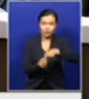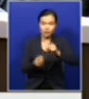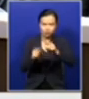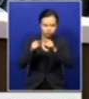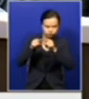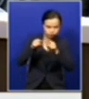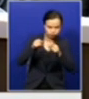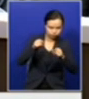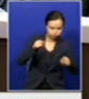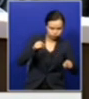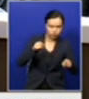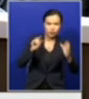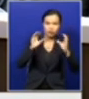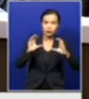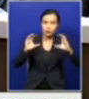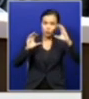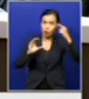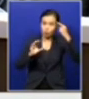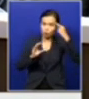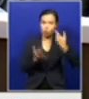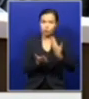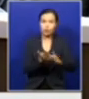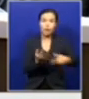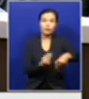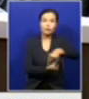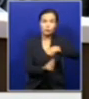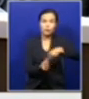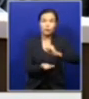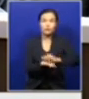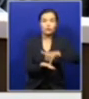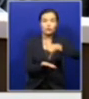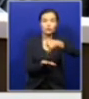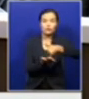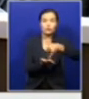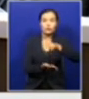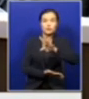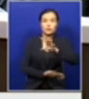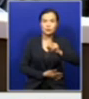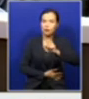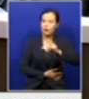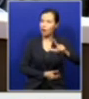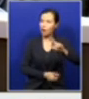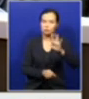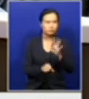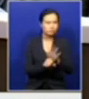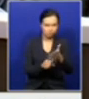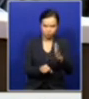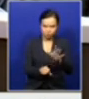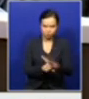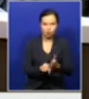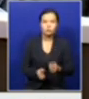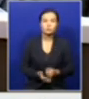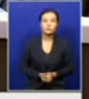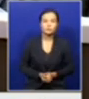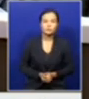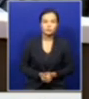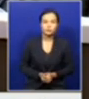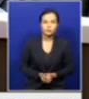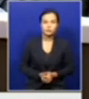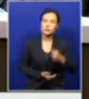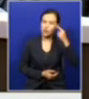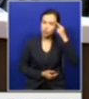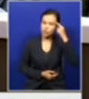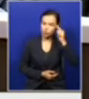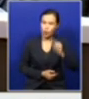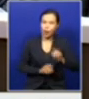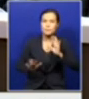รัฐบาลน่าจะทราบว่าเงินฟื้นฟูเศรษฐกิจจำนวน400,000 ล้านบาทไม่เพียงพอแน่นอนค่ะและน่าจะต้องใช้อย่างน้